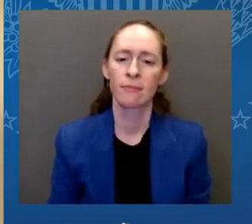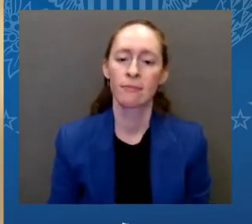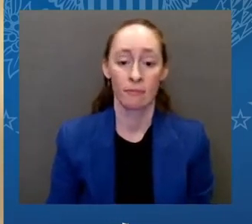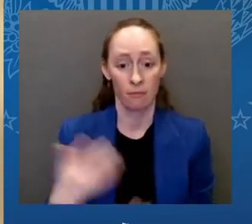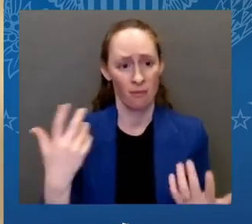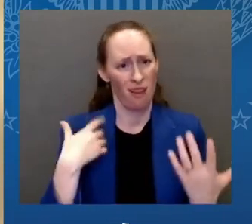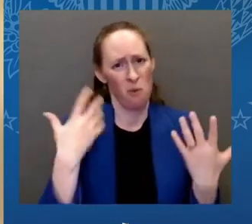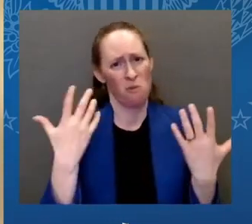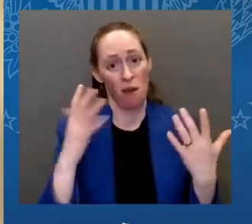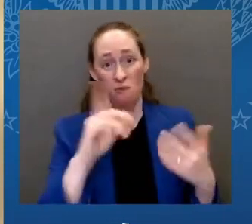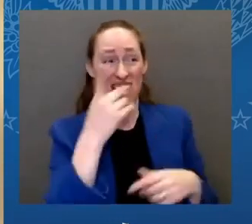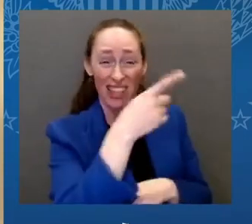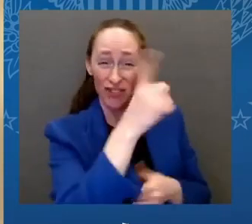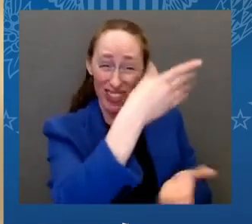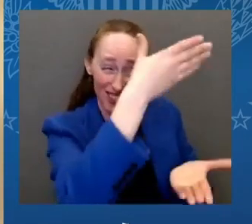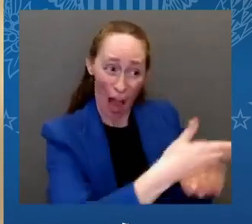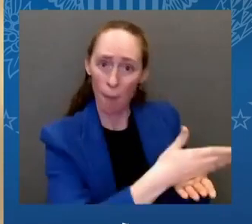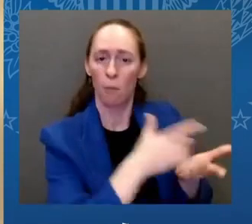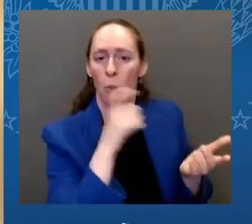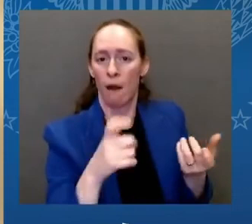дії. Ще раз